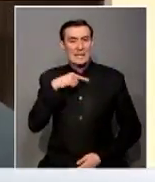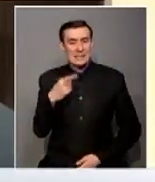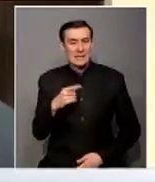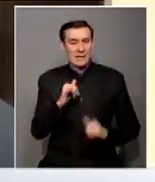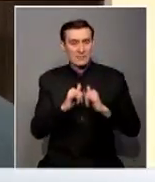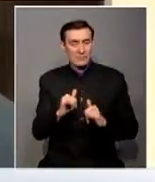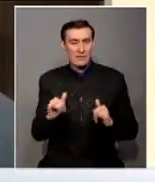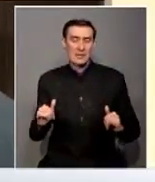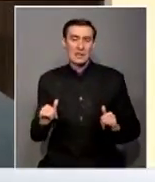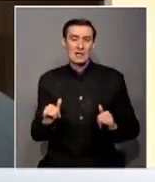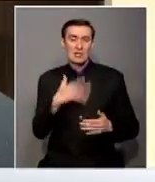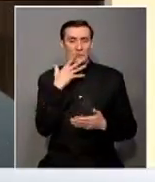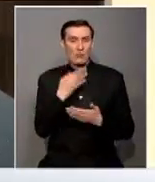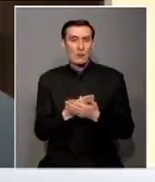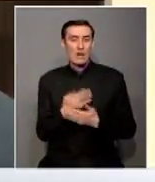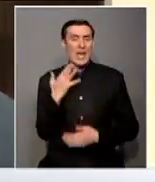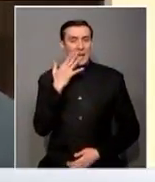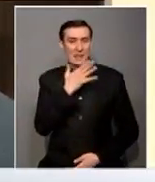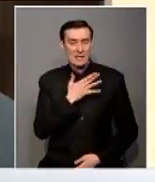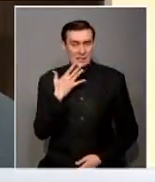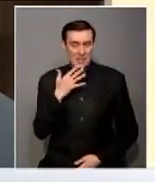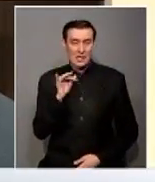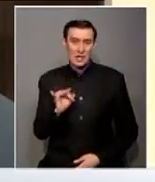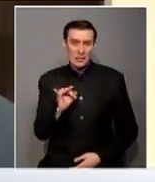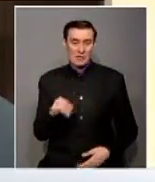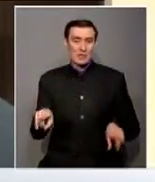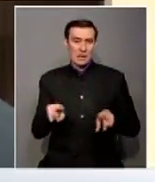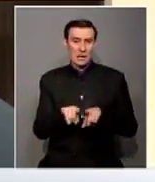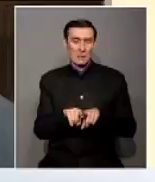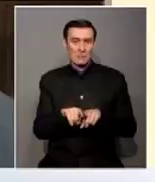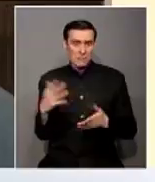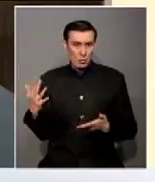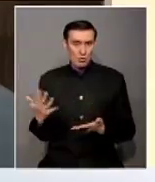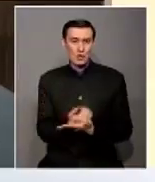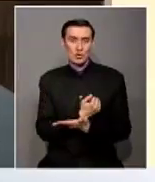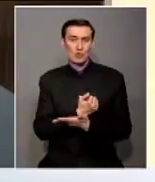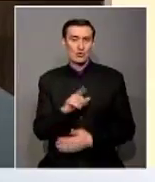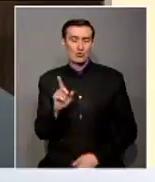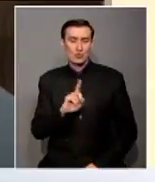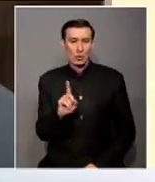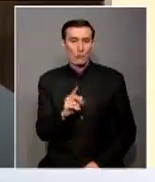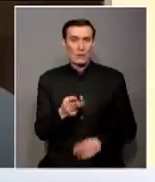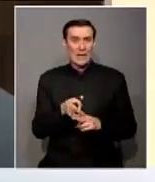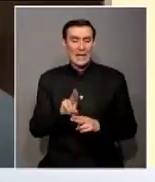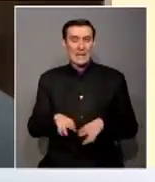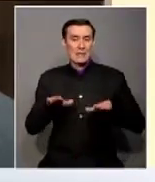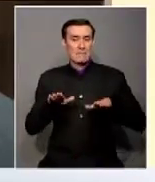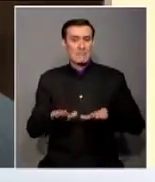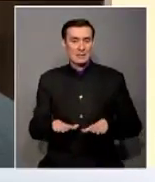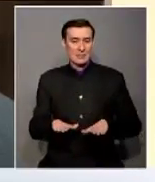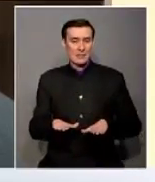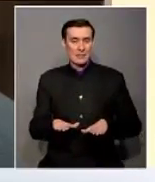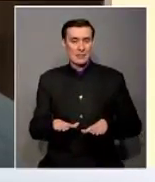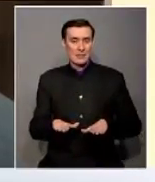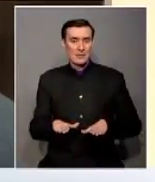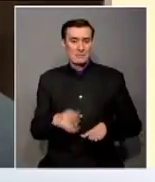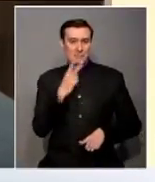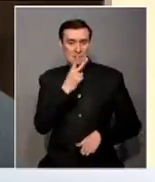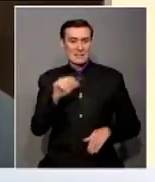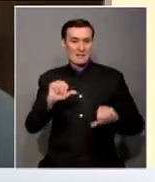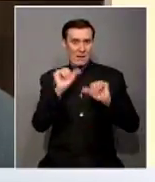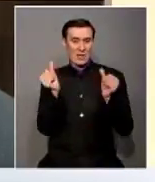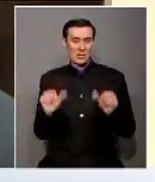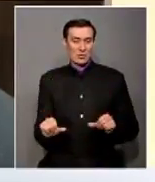проявлять особенности своего этноса и так далее. И вот так получилось, что это место символизирует как бы